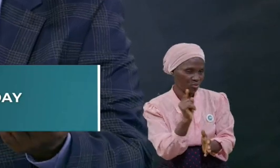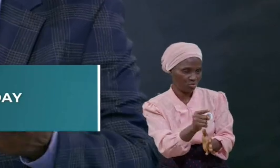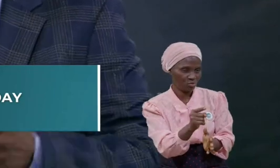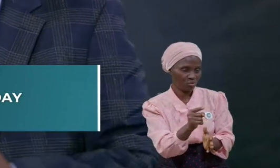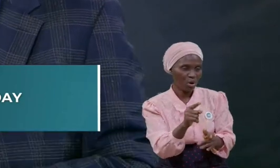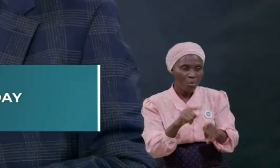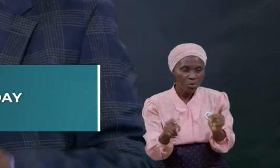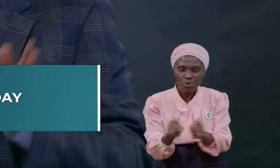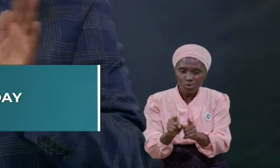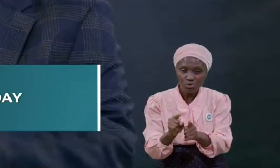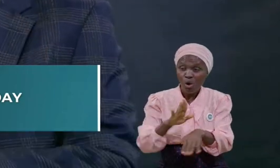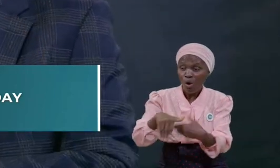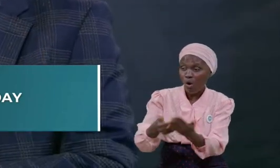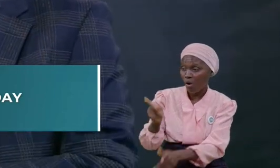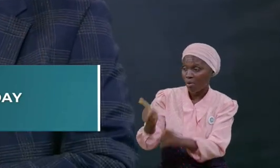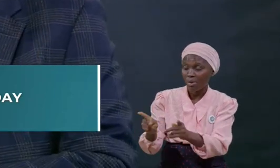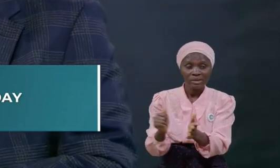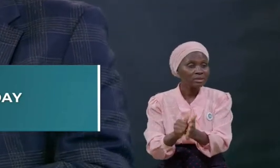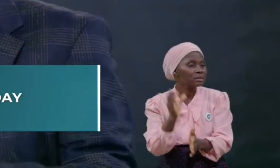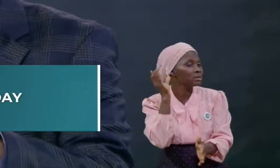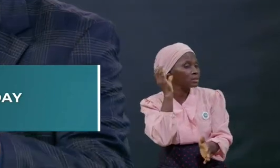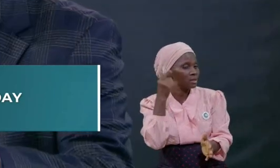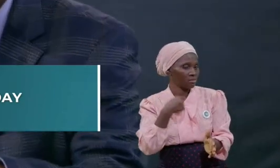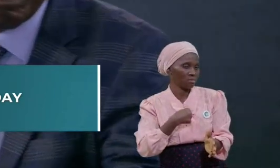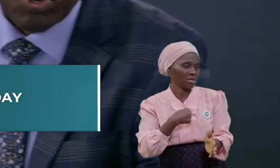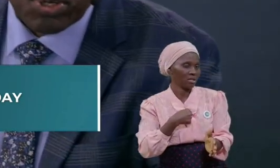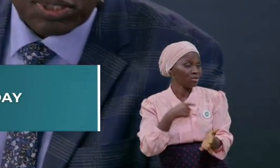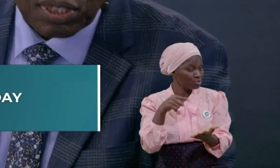qui m'écoutent aujourd'hui,